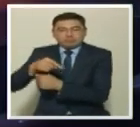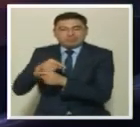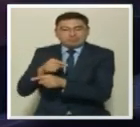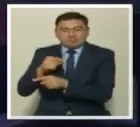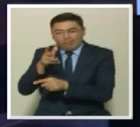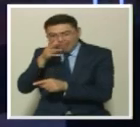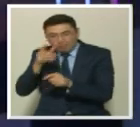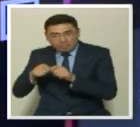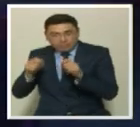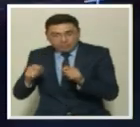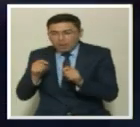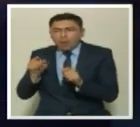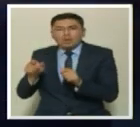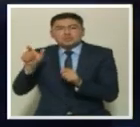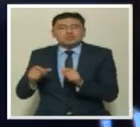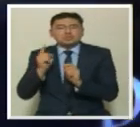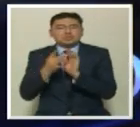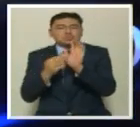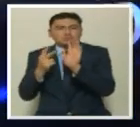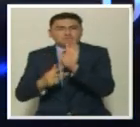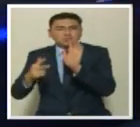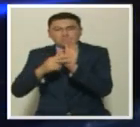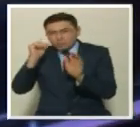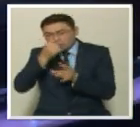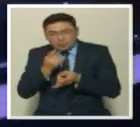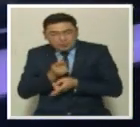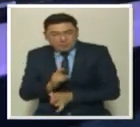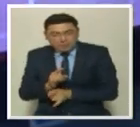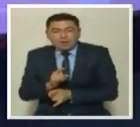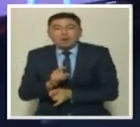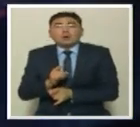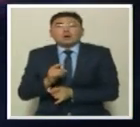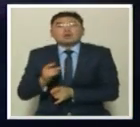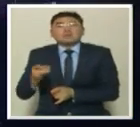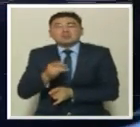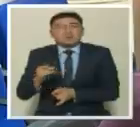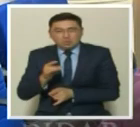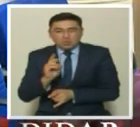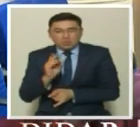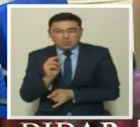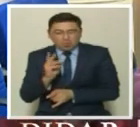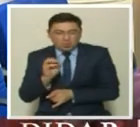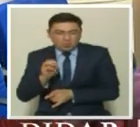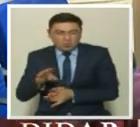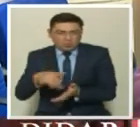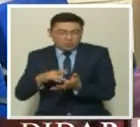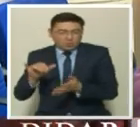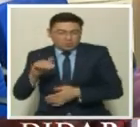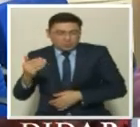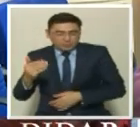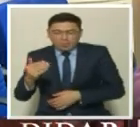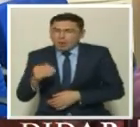в отношении гражданина 1988 года рождения микрорайона Куктим-Жанаузе. Гражданин И был